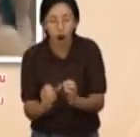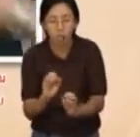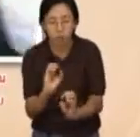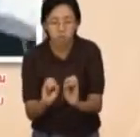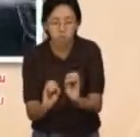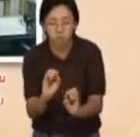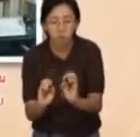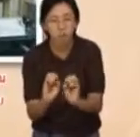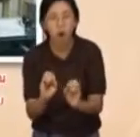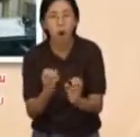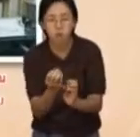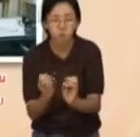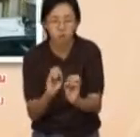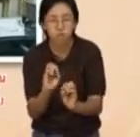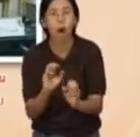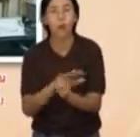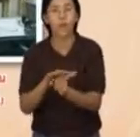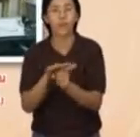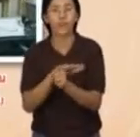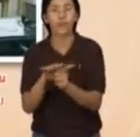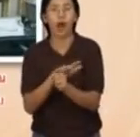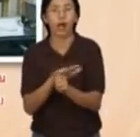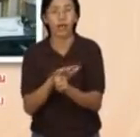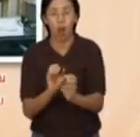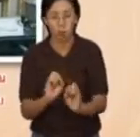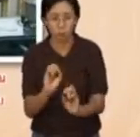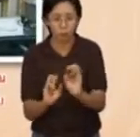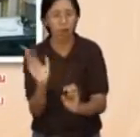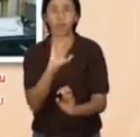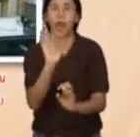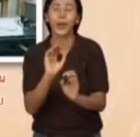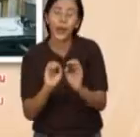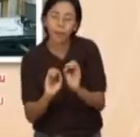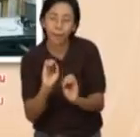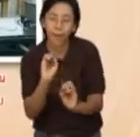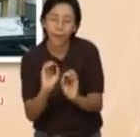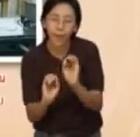ครับน้ำเดือดพอประมาณ ไม่ให้เดือดพุ่งใช่ไหมคะ นะฮะ